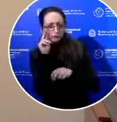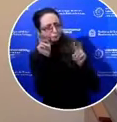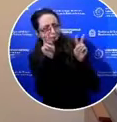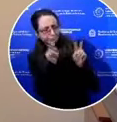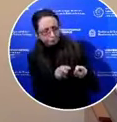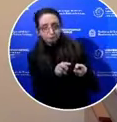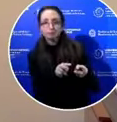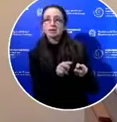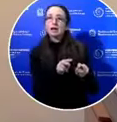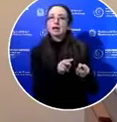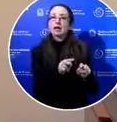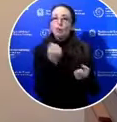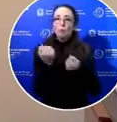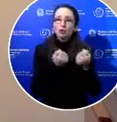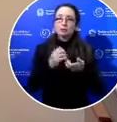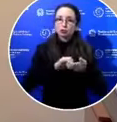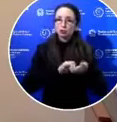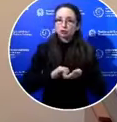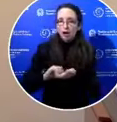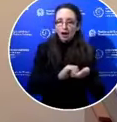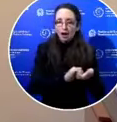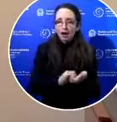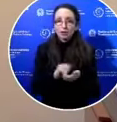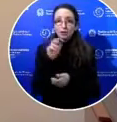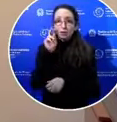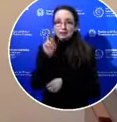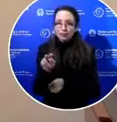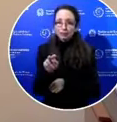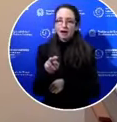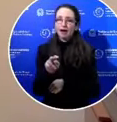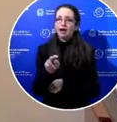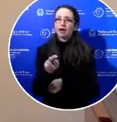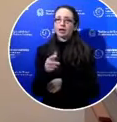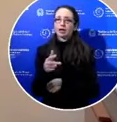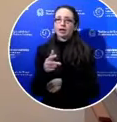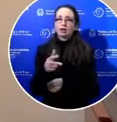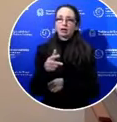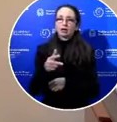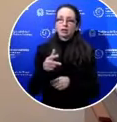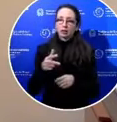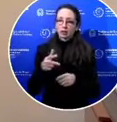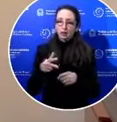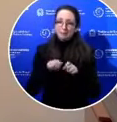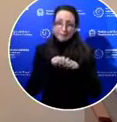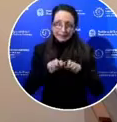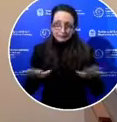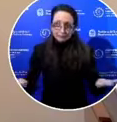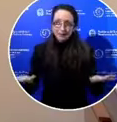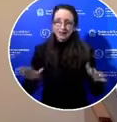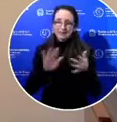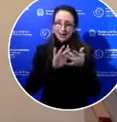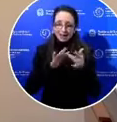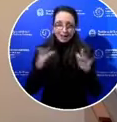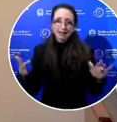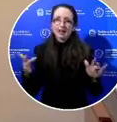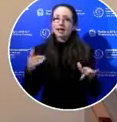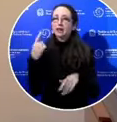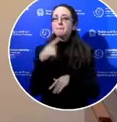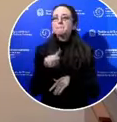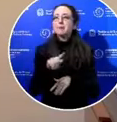e dell'esposizione di contenuti stereotipati e violenti dei mass media e della rete, per arrivare alla identificazione di